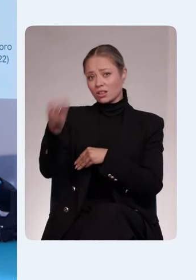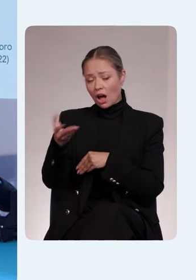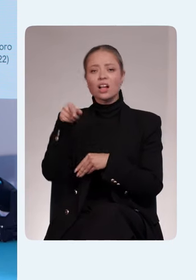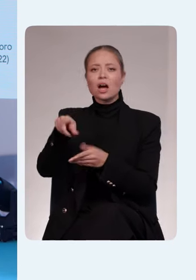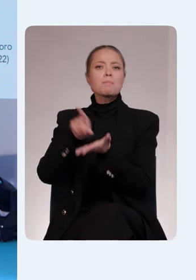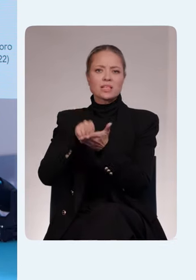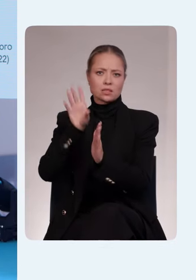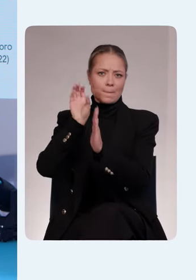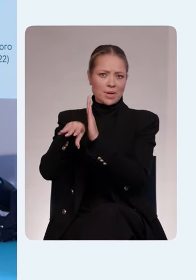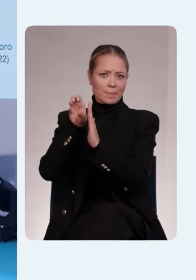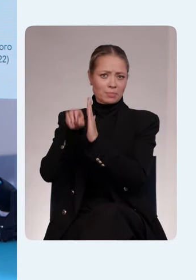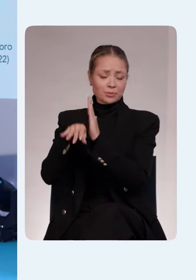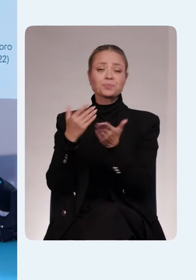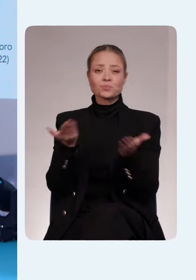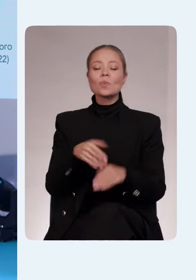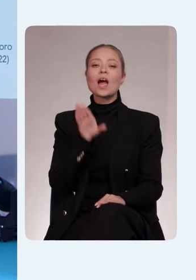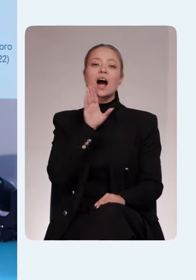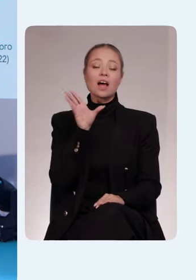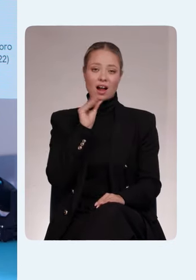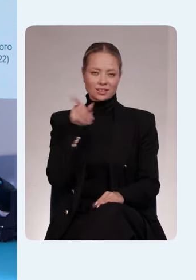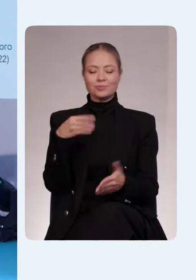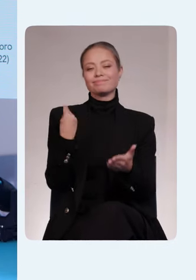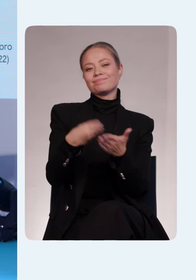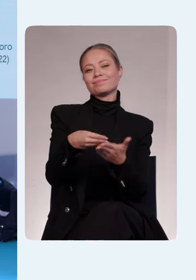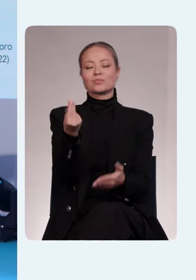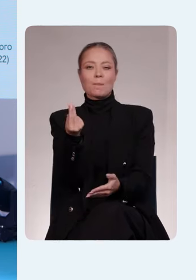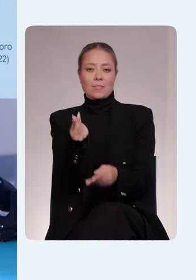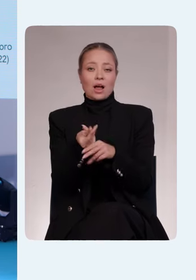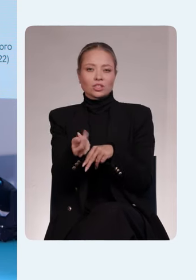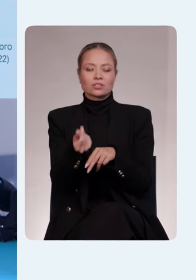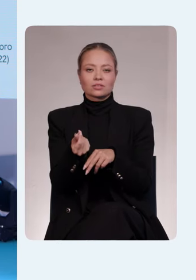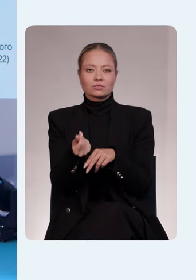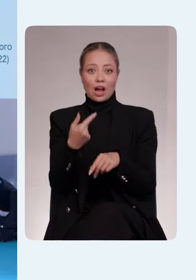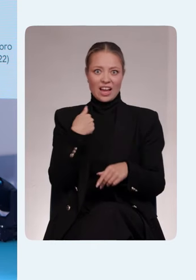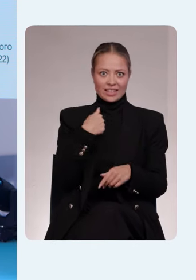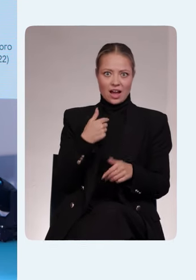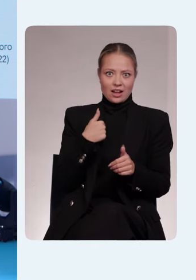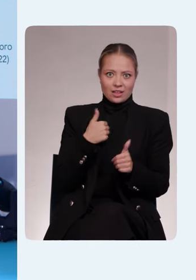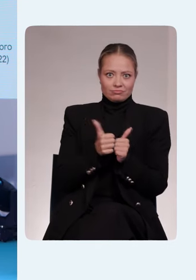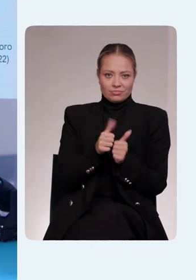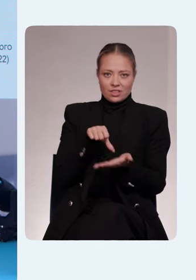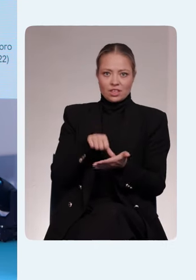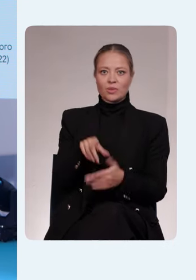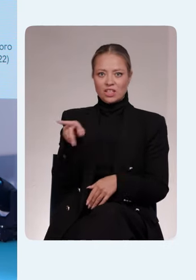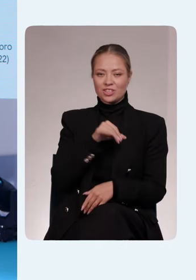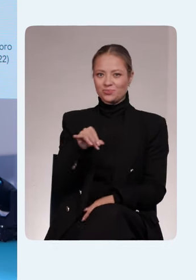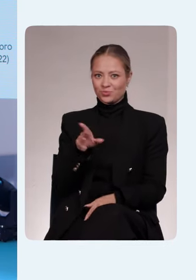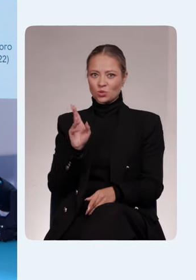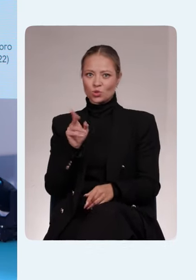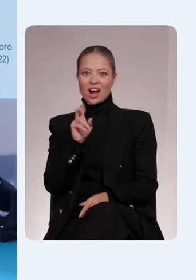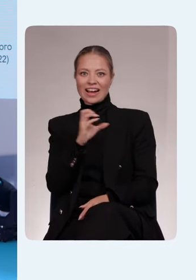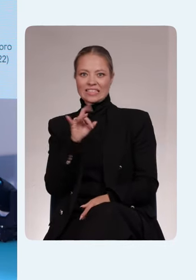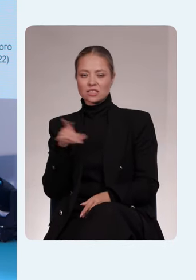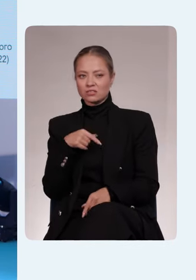И она, когда расплачивается где-нибудь при мне, почему-то кассиры так смотрят, типа, ты что, за свою